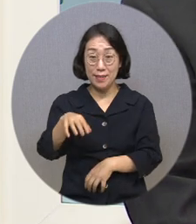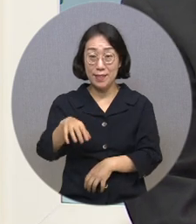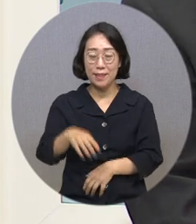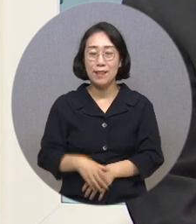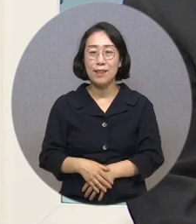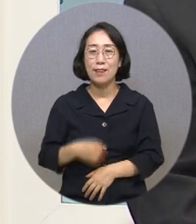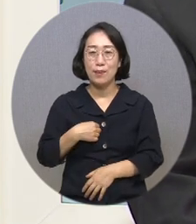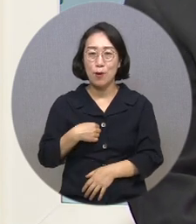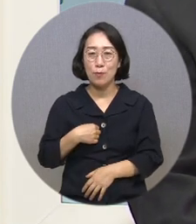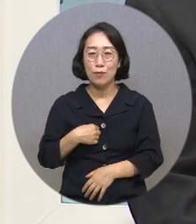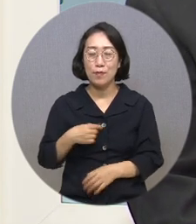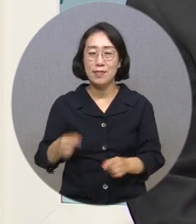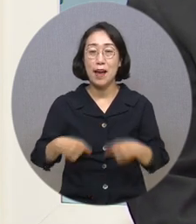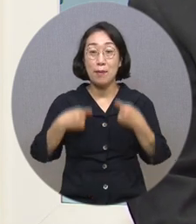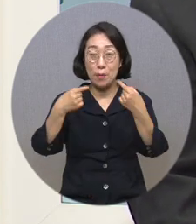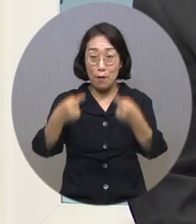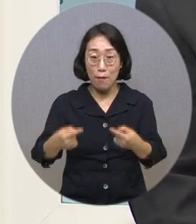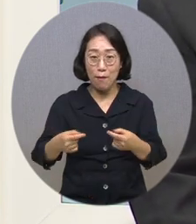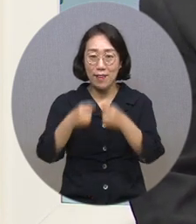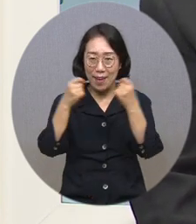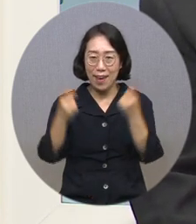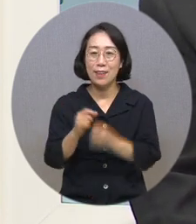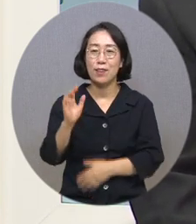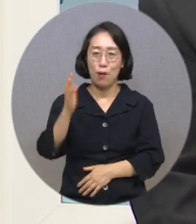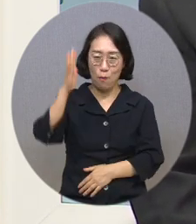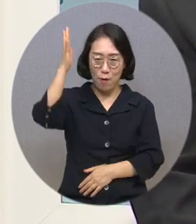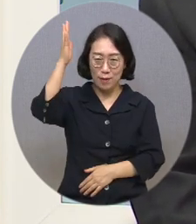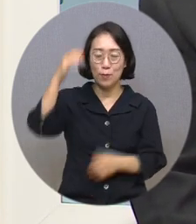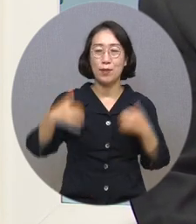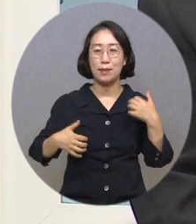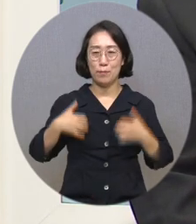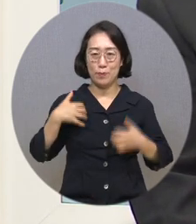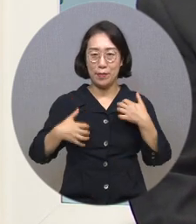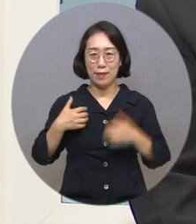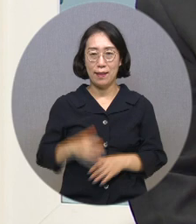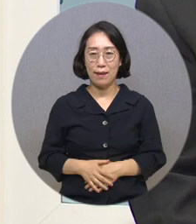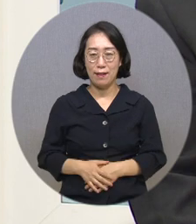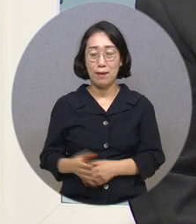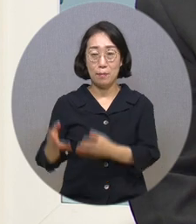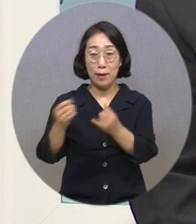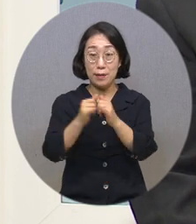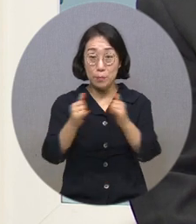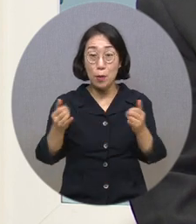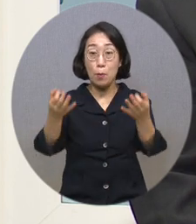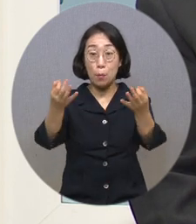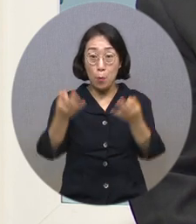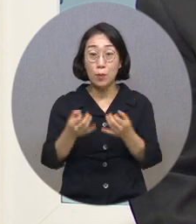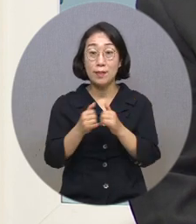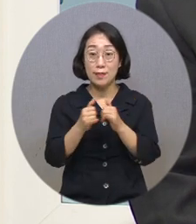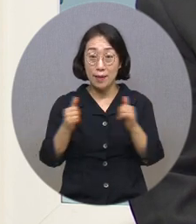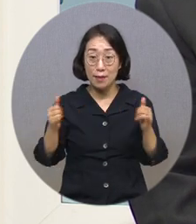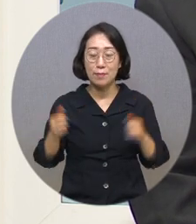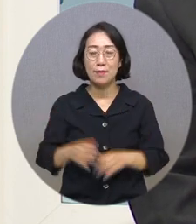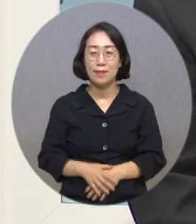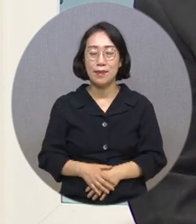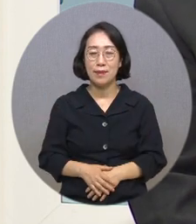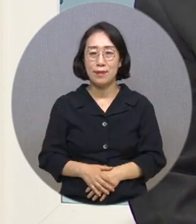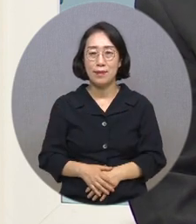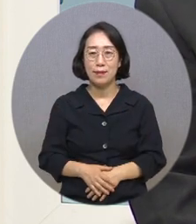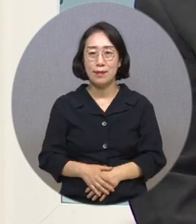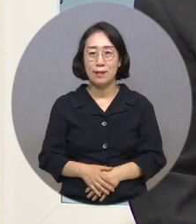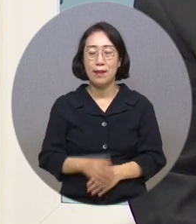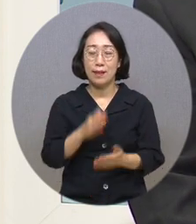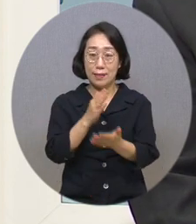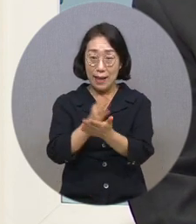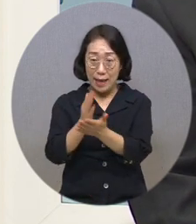있어서 저는 개인적으로 너무나 영광스럽고 기쁘게 생각을 합니다. 많은 시청자분들과 함께 이렇게 다양한